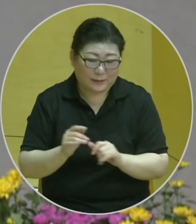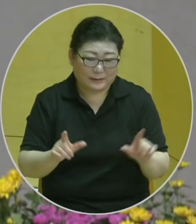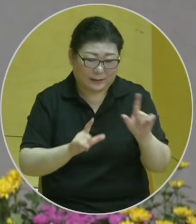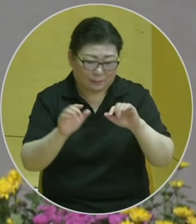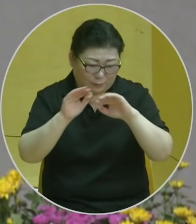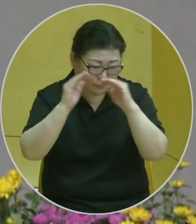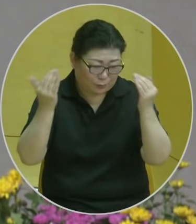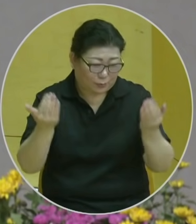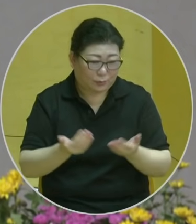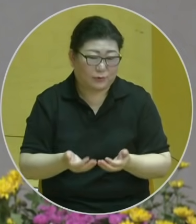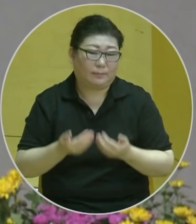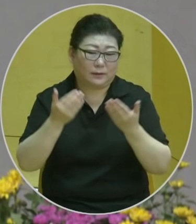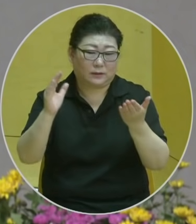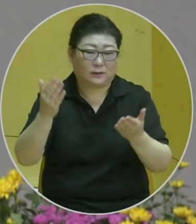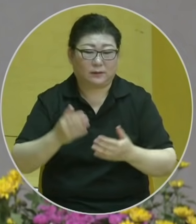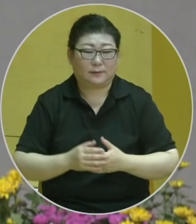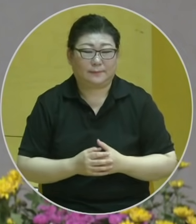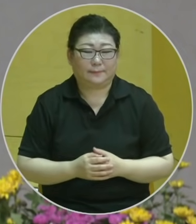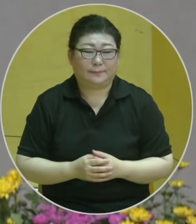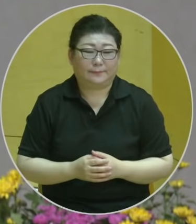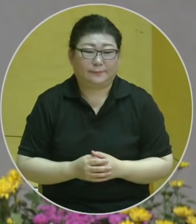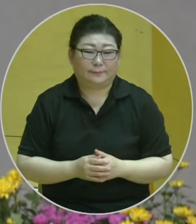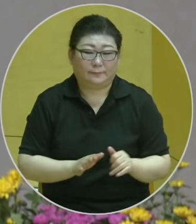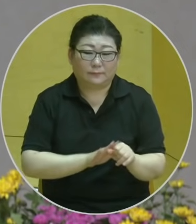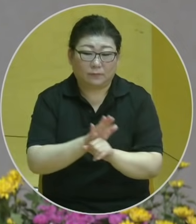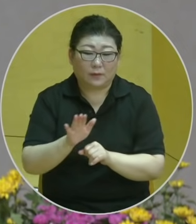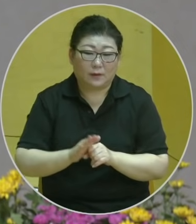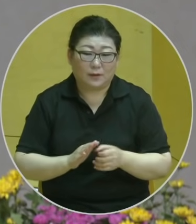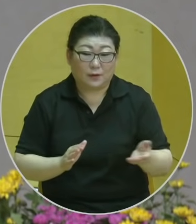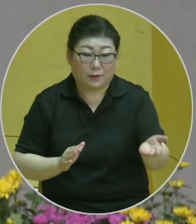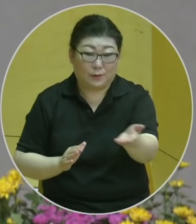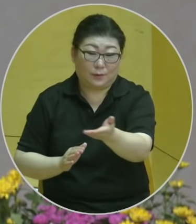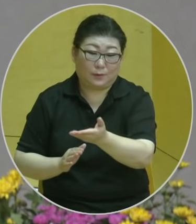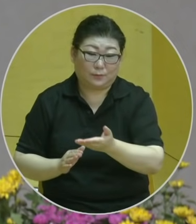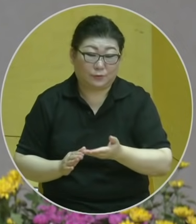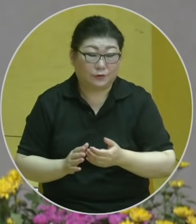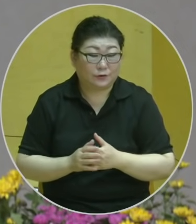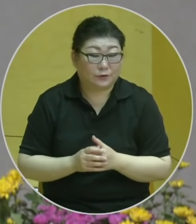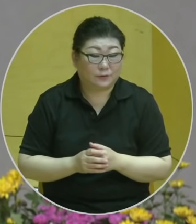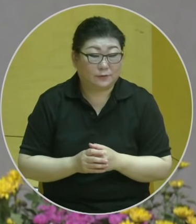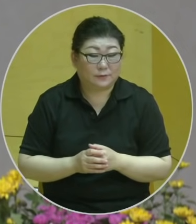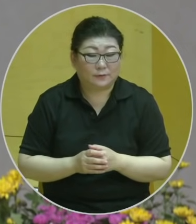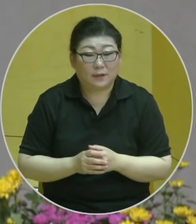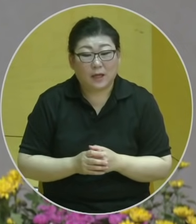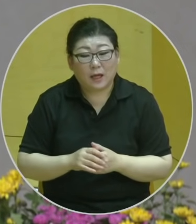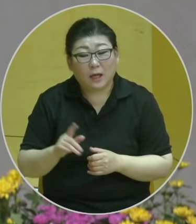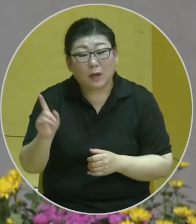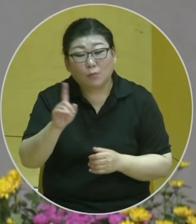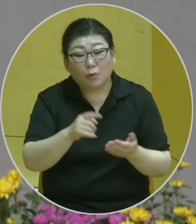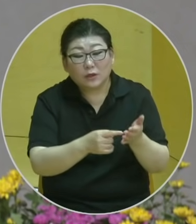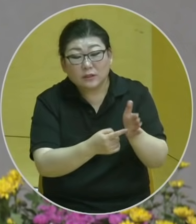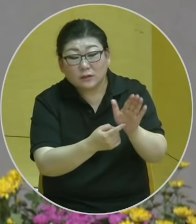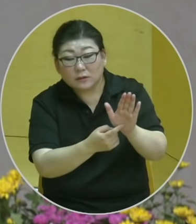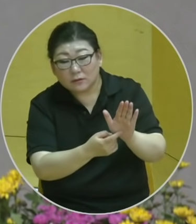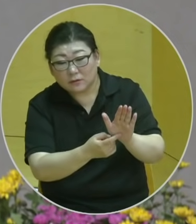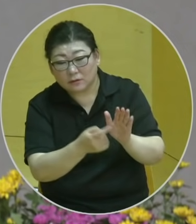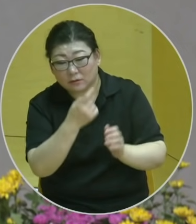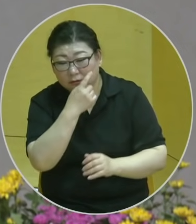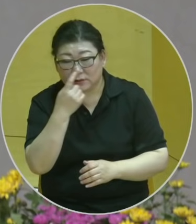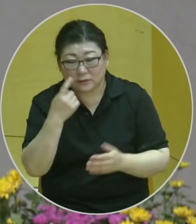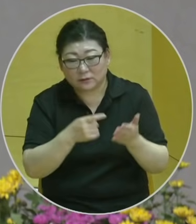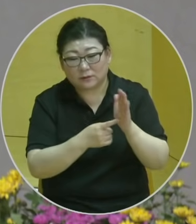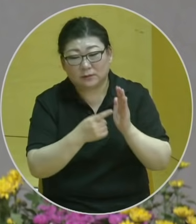데 사용했다는 것입니다. 사랑하는 여러분, 여러분은 무엇을 이렇게 드러내고 증거하고